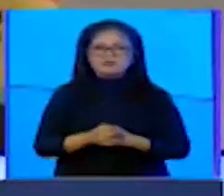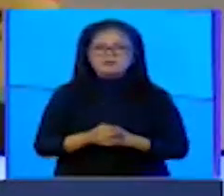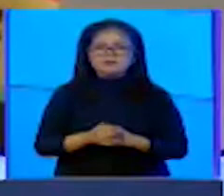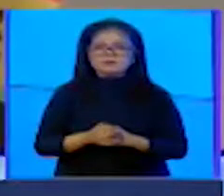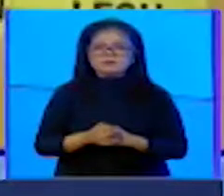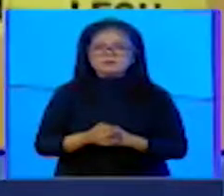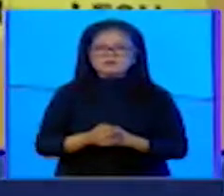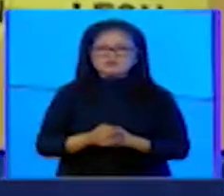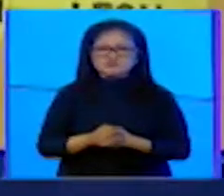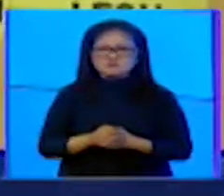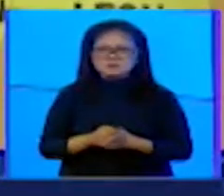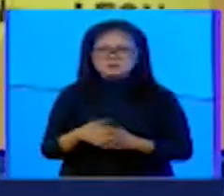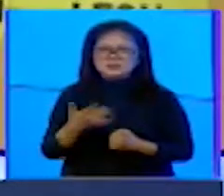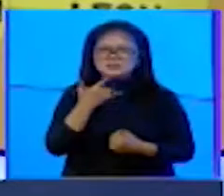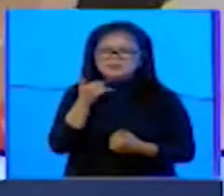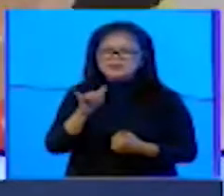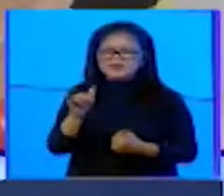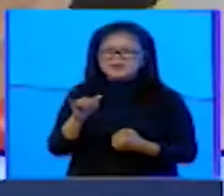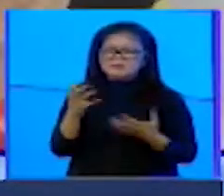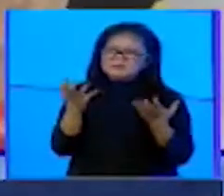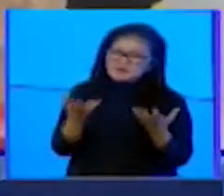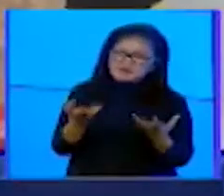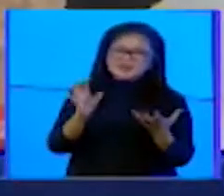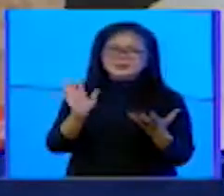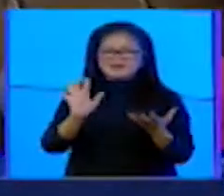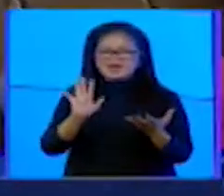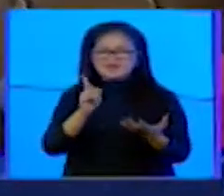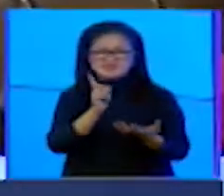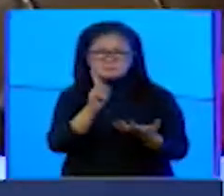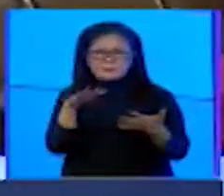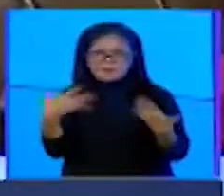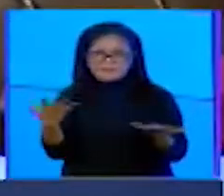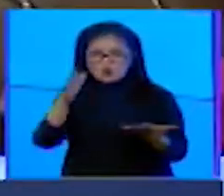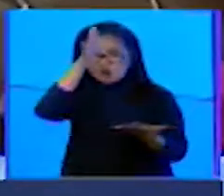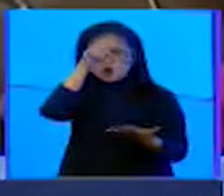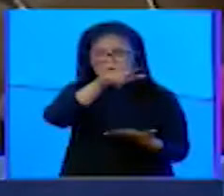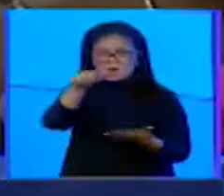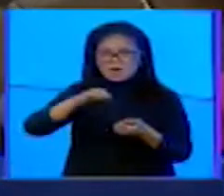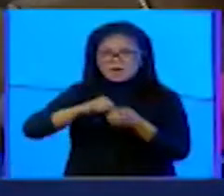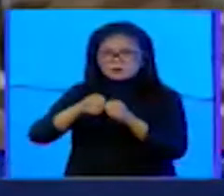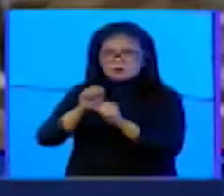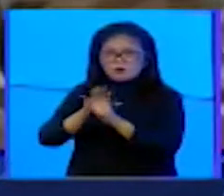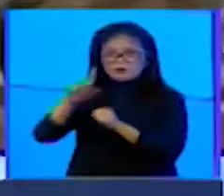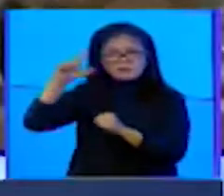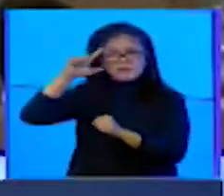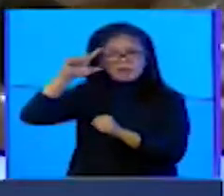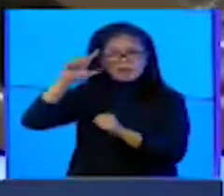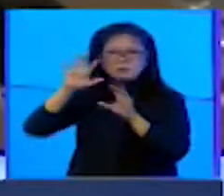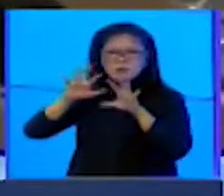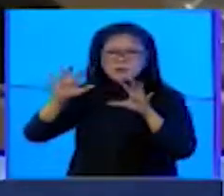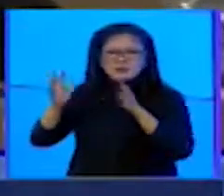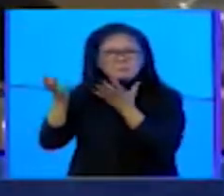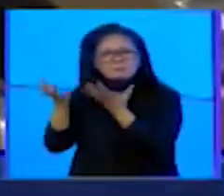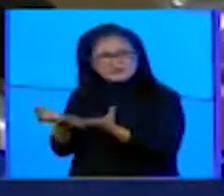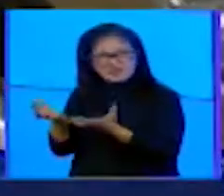non kritikal itu relatif kosong. Kenapa? Karena sebagian besar kasus positif di Sleman itu asimptomatik ya,